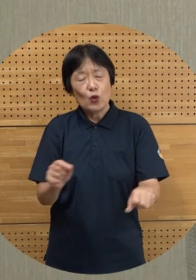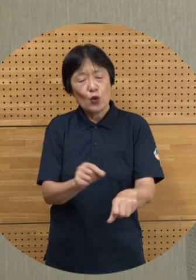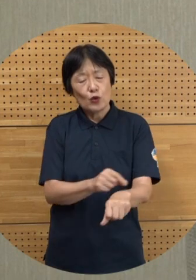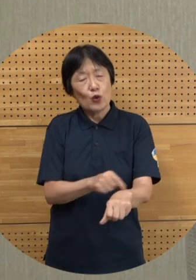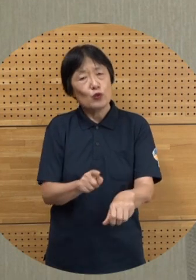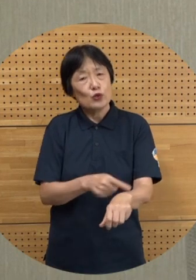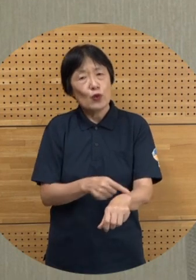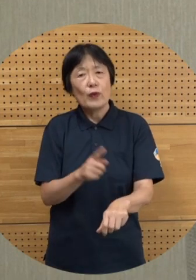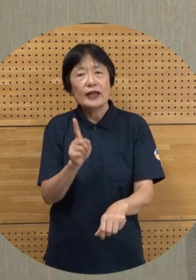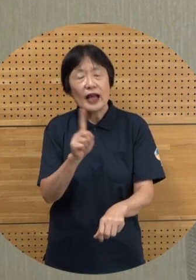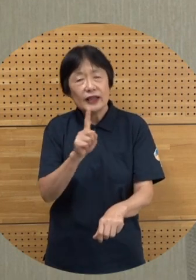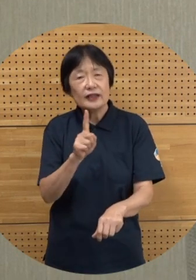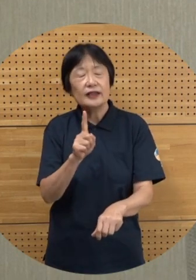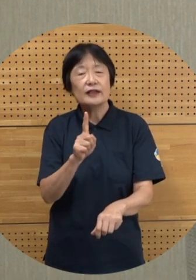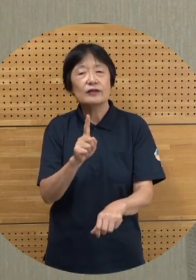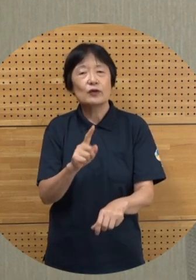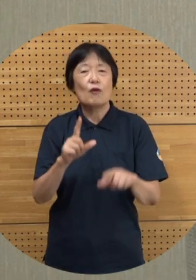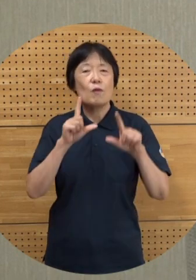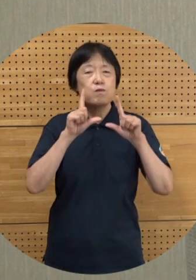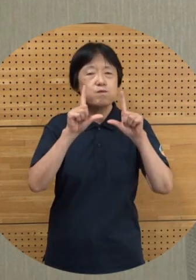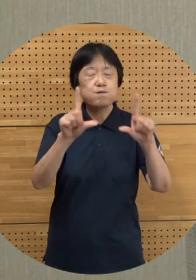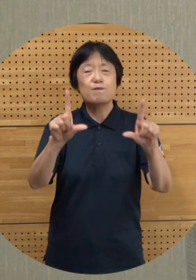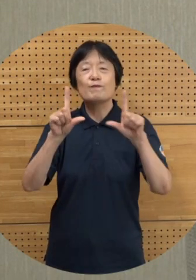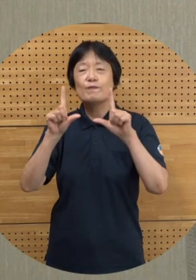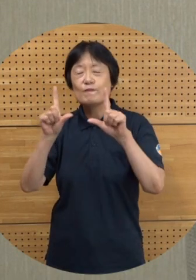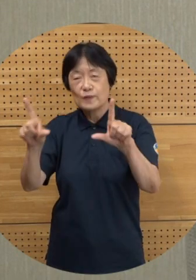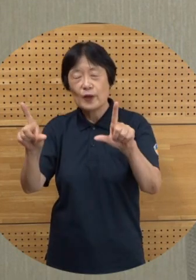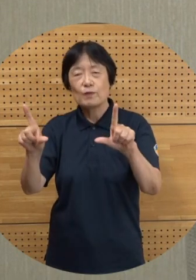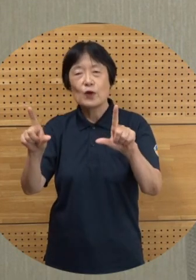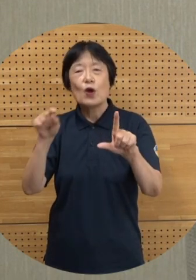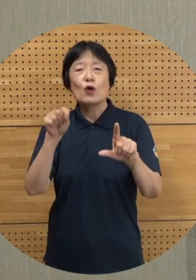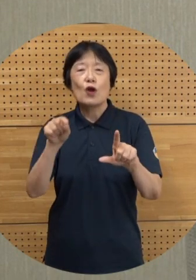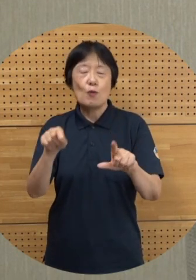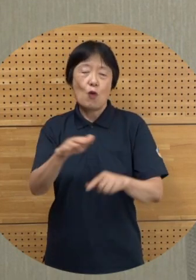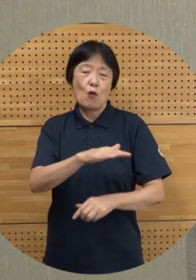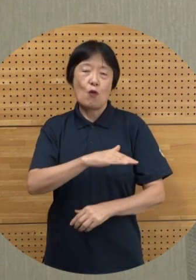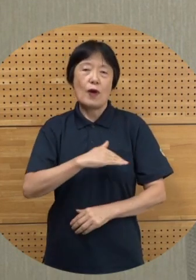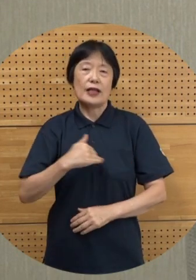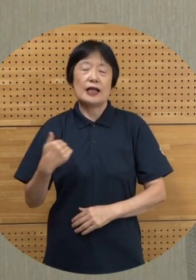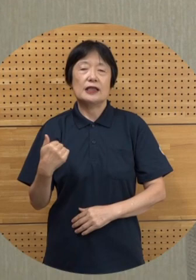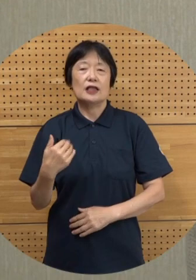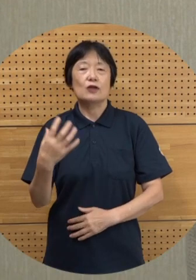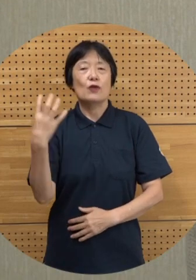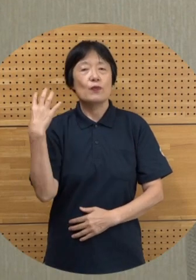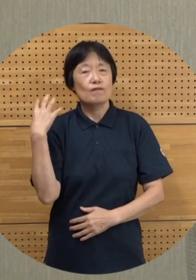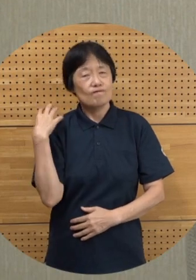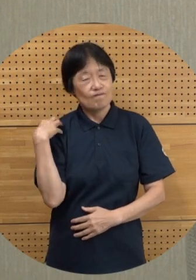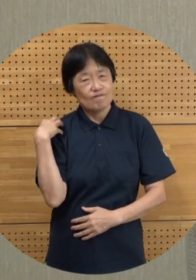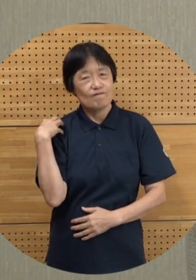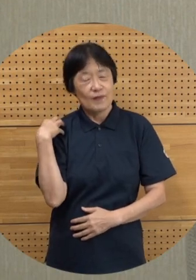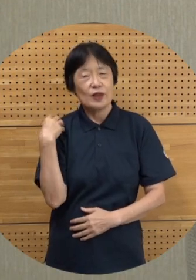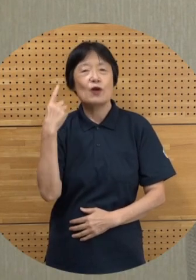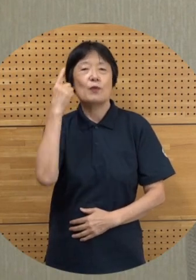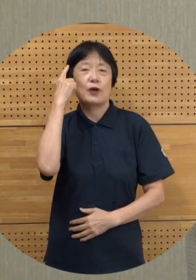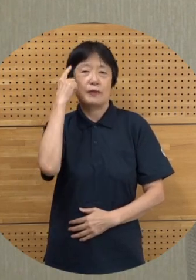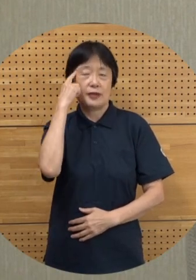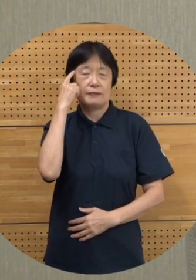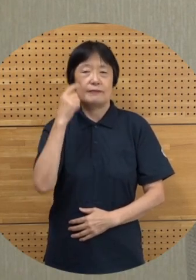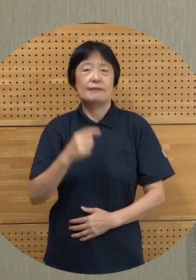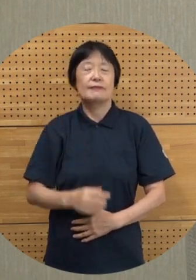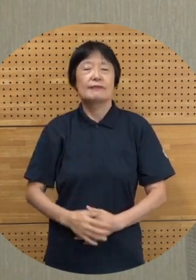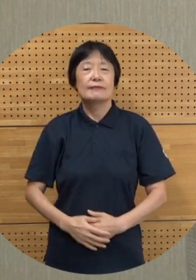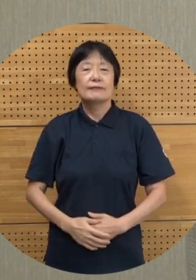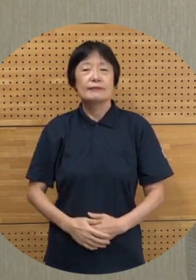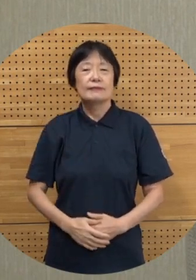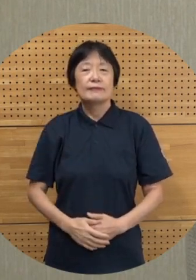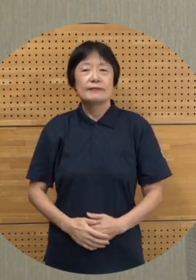であったりだとかっていうふうなことを発信していくっていうふうなことも、我々の本当に大きな、仕事かなというふうには